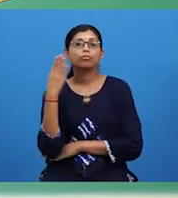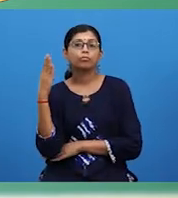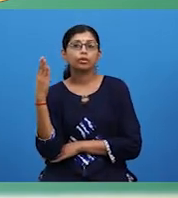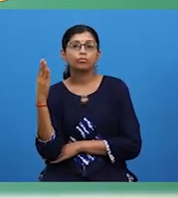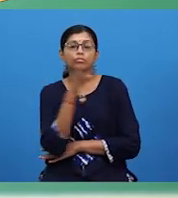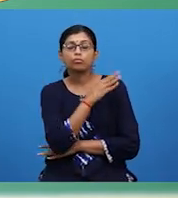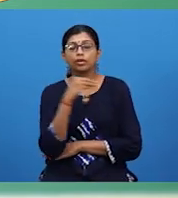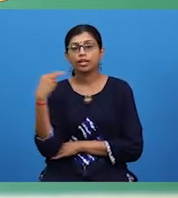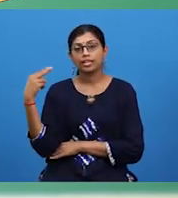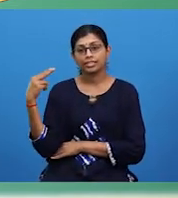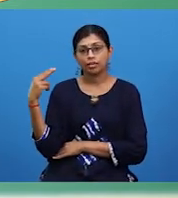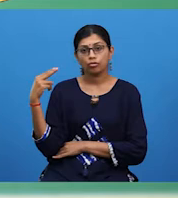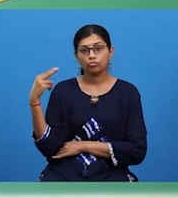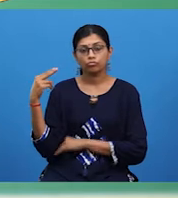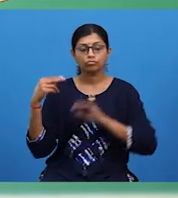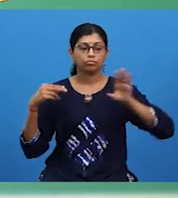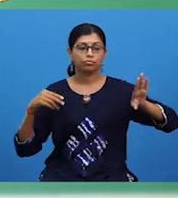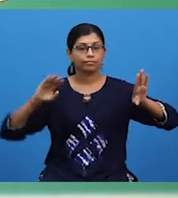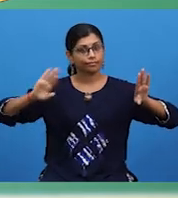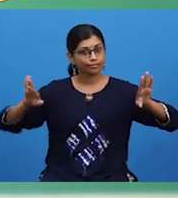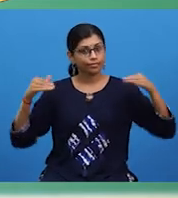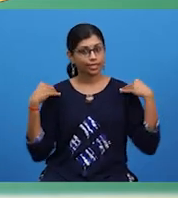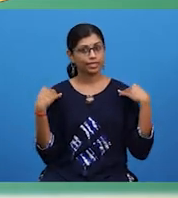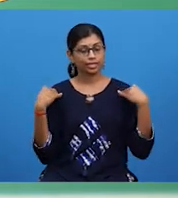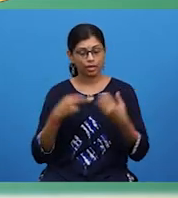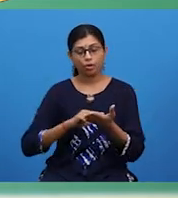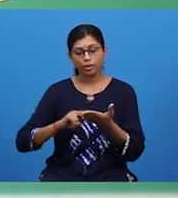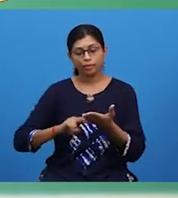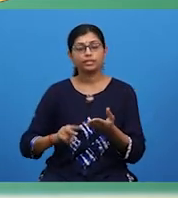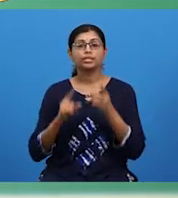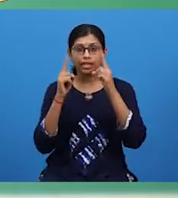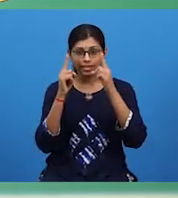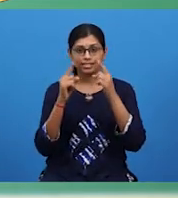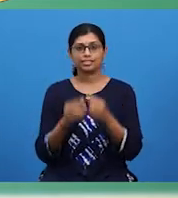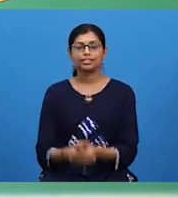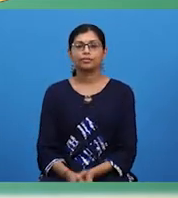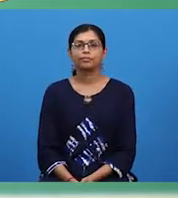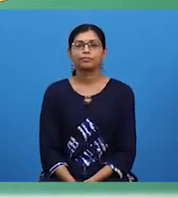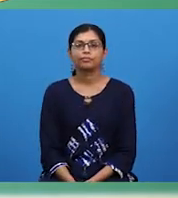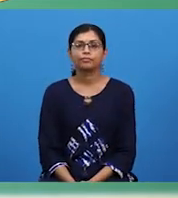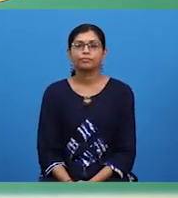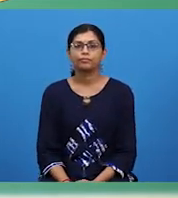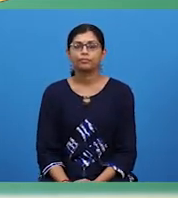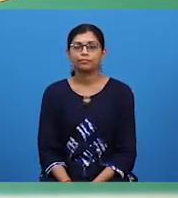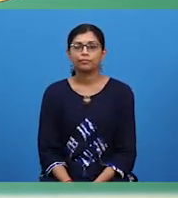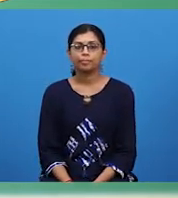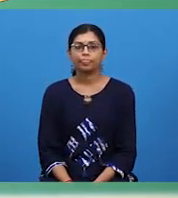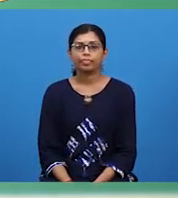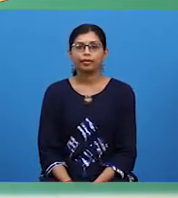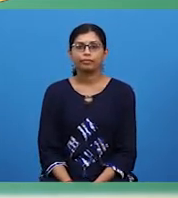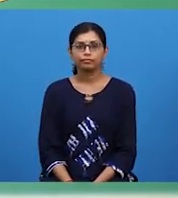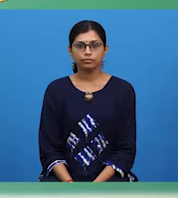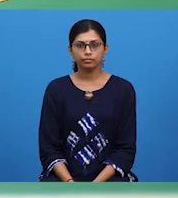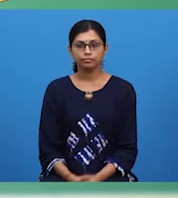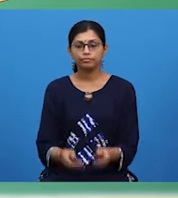enzim. Manakala untuk pencernaan kimia, ia berlaku di dalam mulut, perut, duodenum